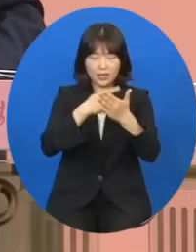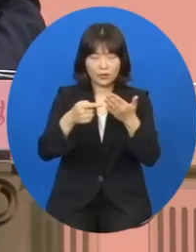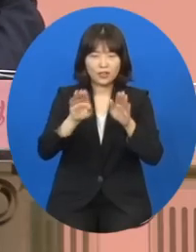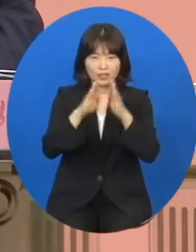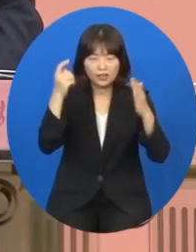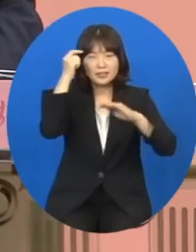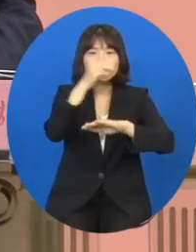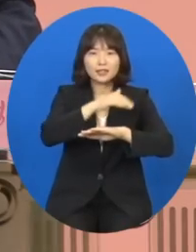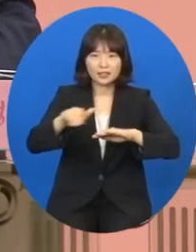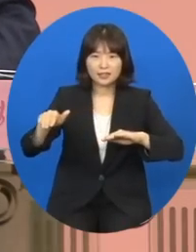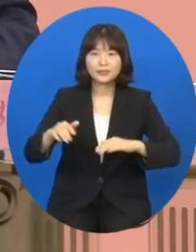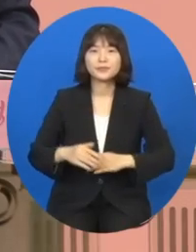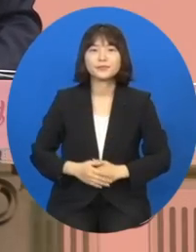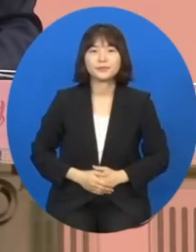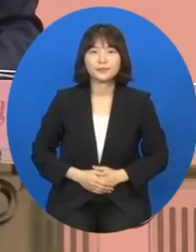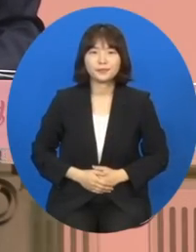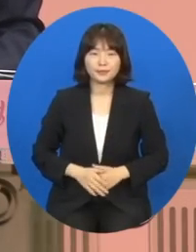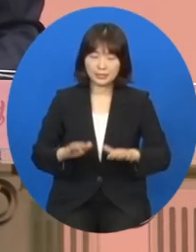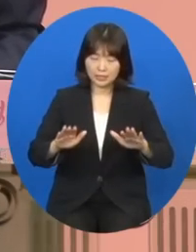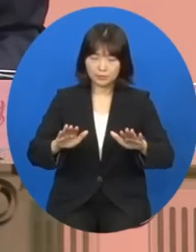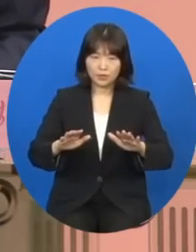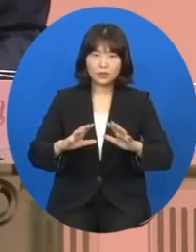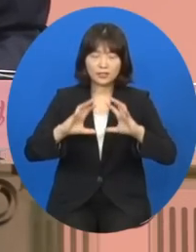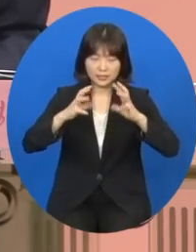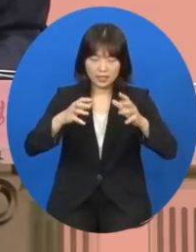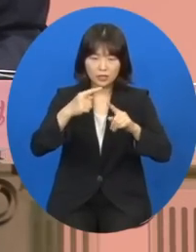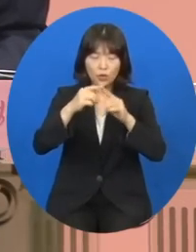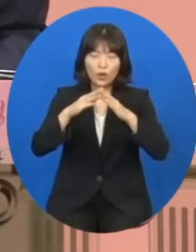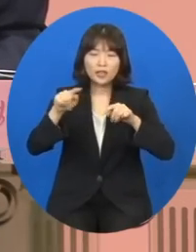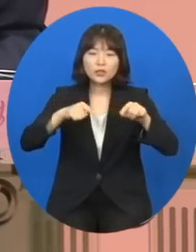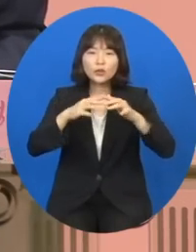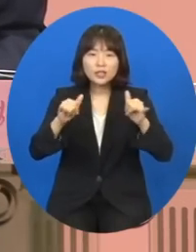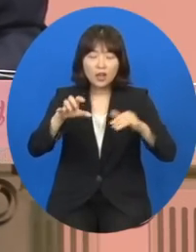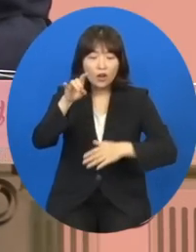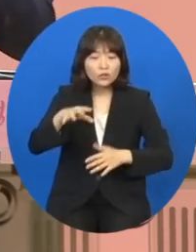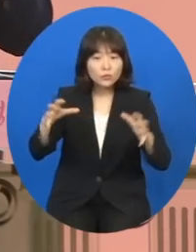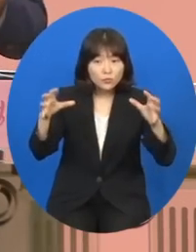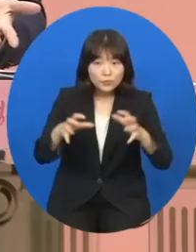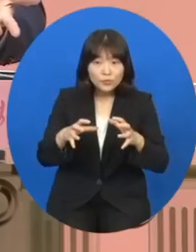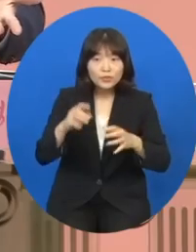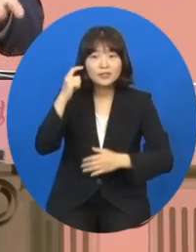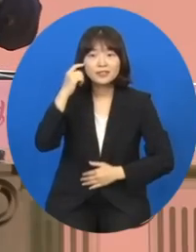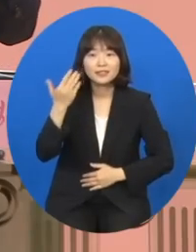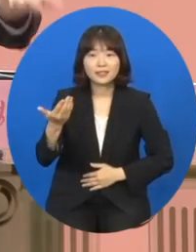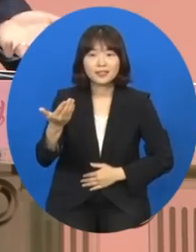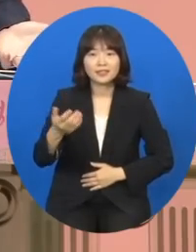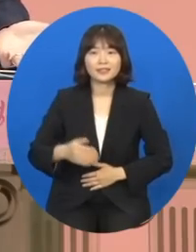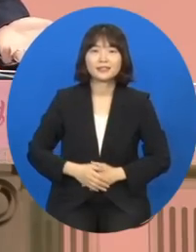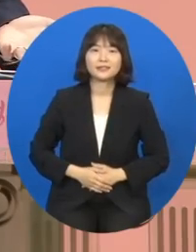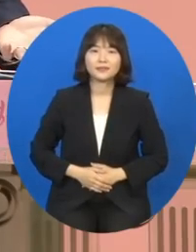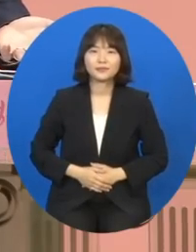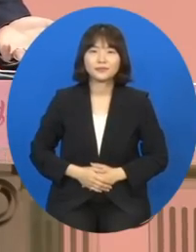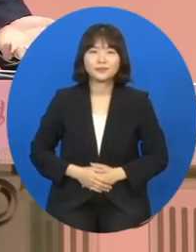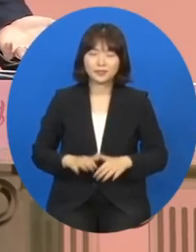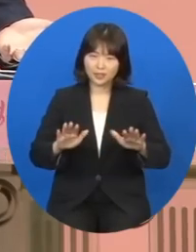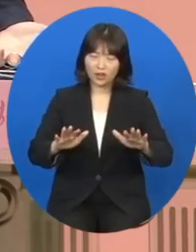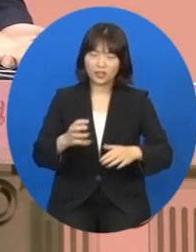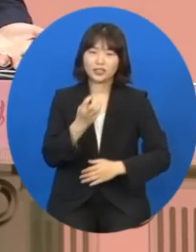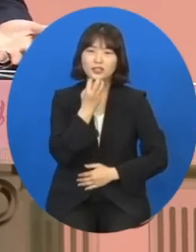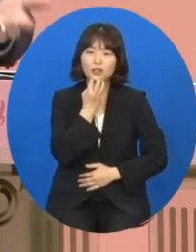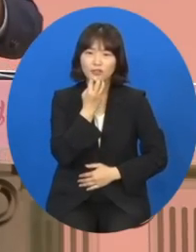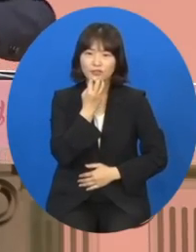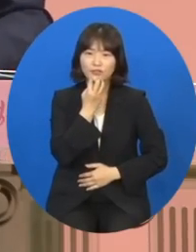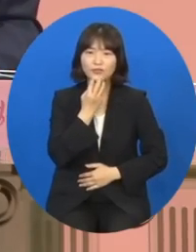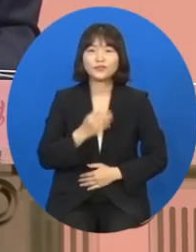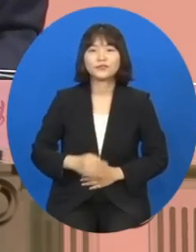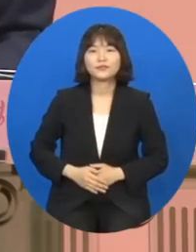썼을 거 보초를 주께 합을 이번에는 세계 교회 지도자들이 어디에서 모이게 될까요 키엘 음소 여기 서울에서